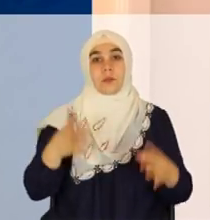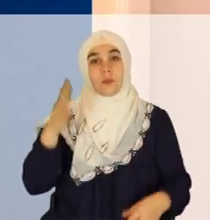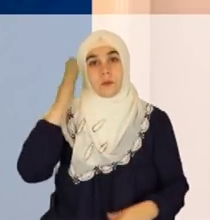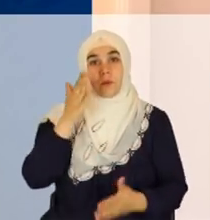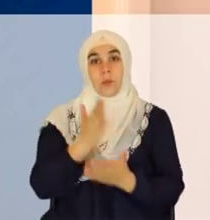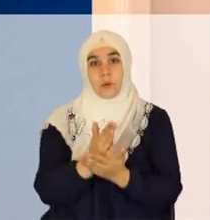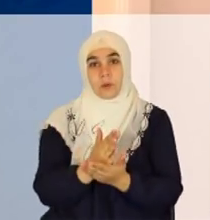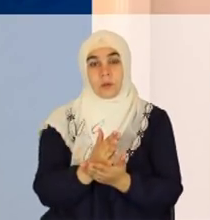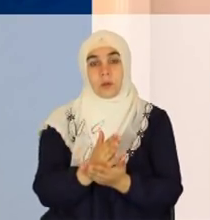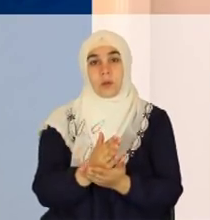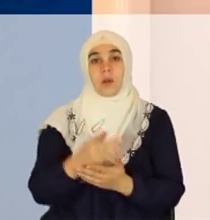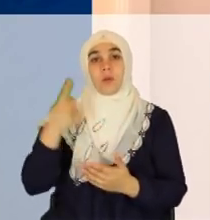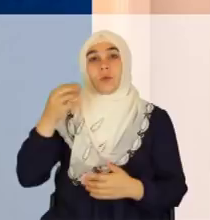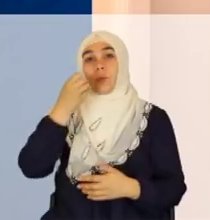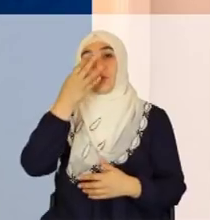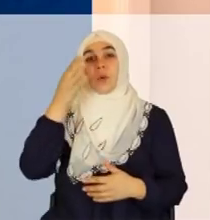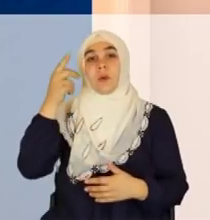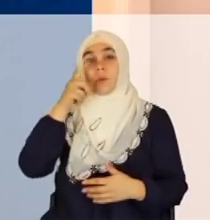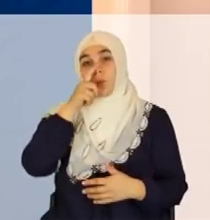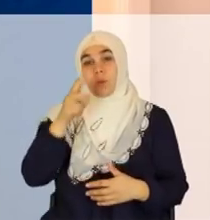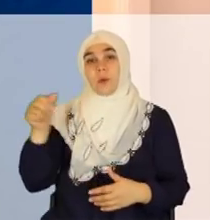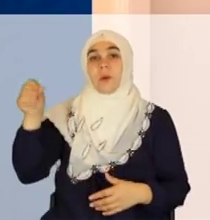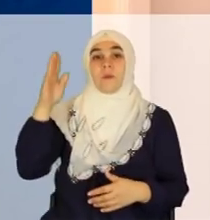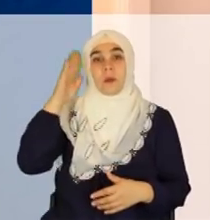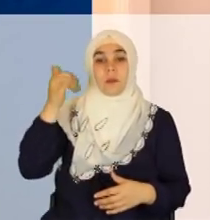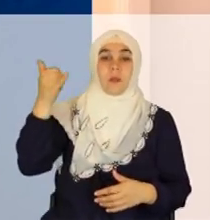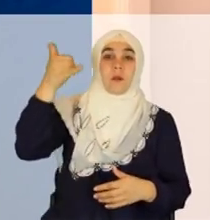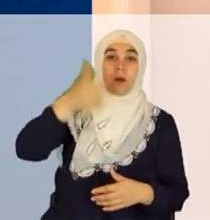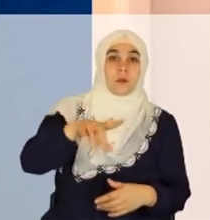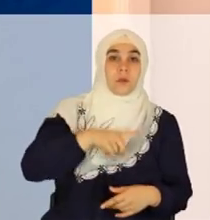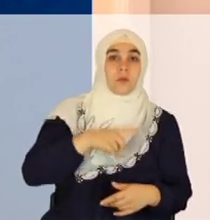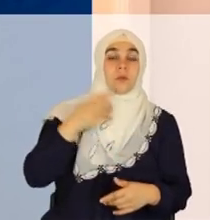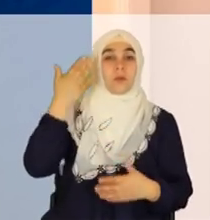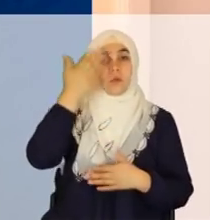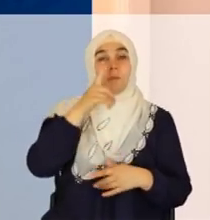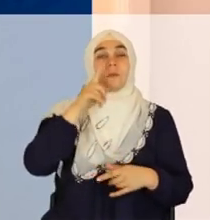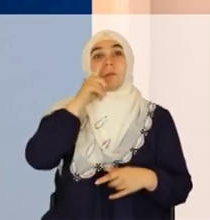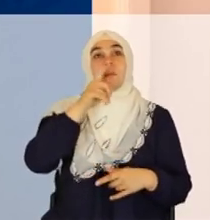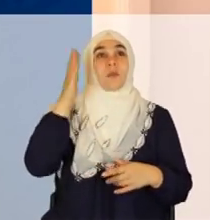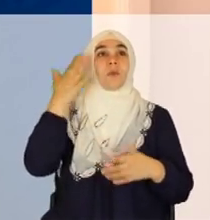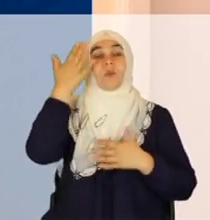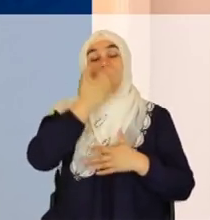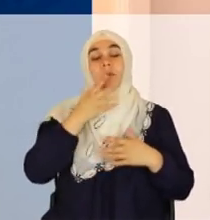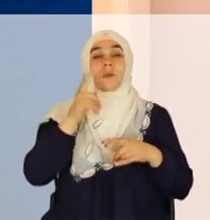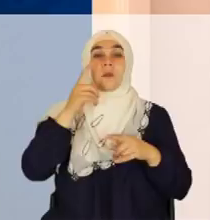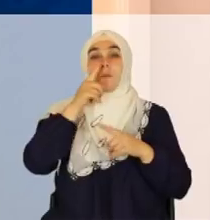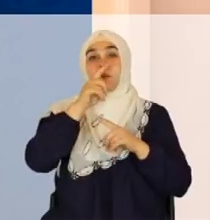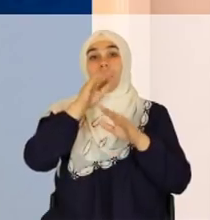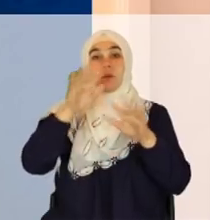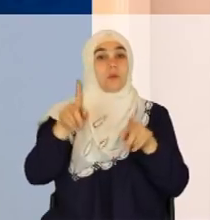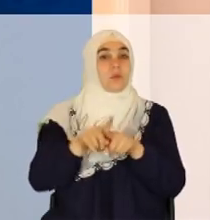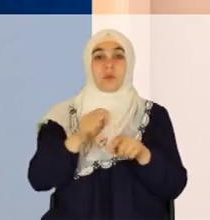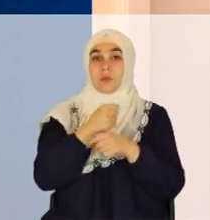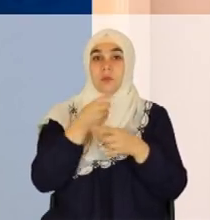taza su turuldu, bırak gelip atırmanın suğunu koştu. Tavrat kıyanında dedi, atırmanın yedi bir kırak dursun dedi.